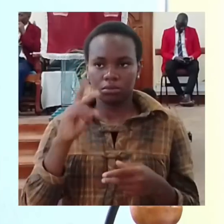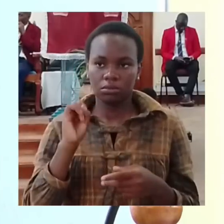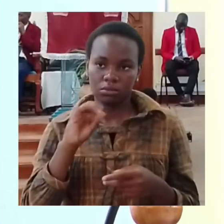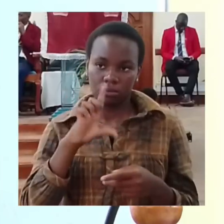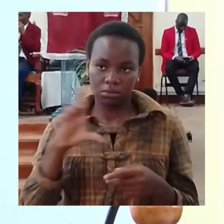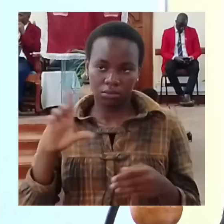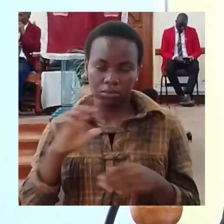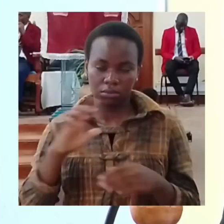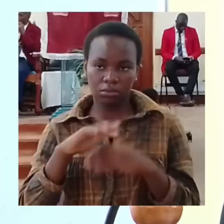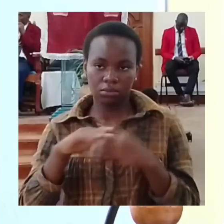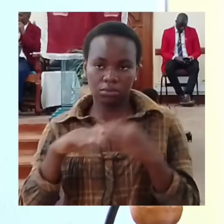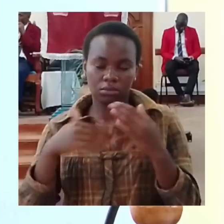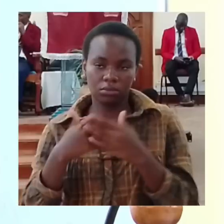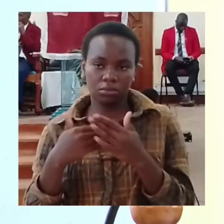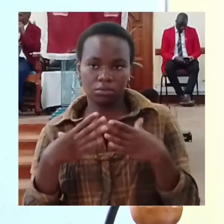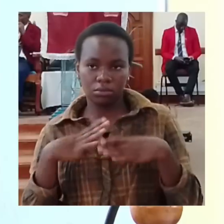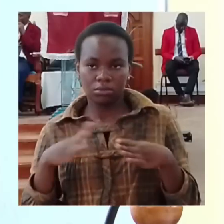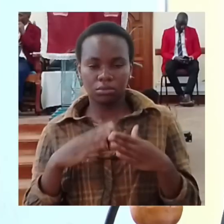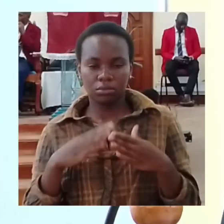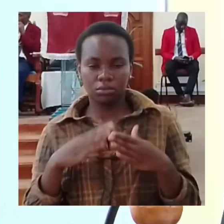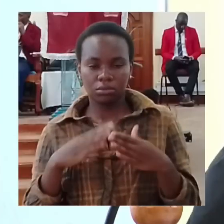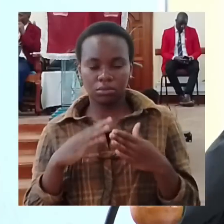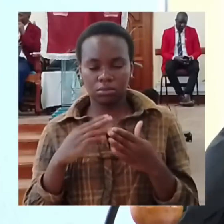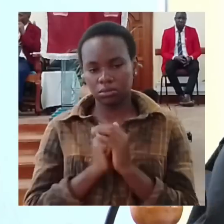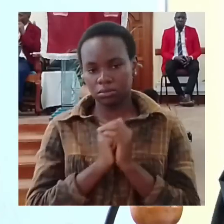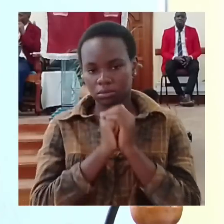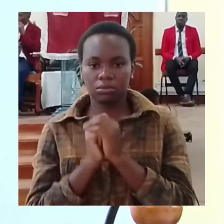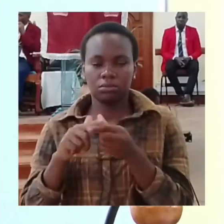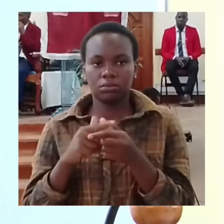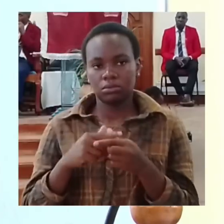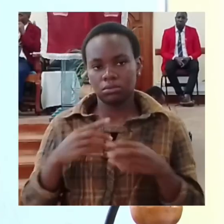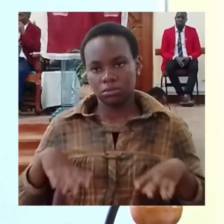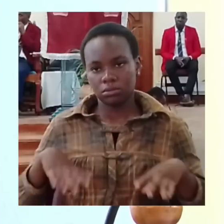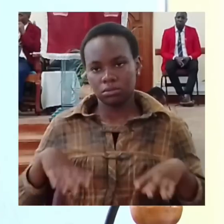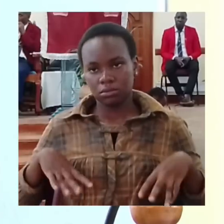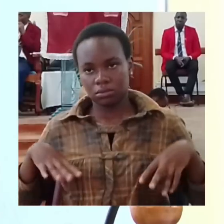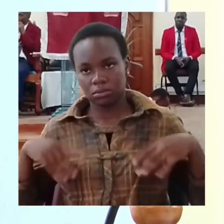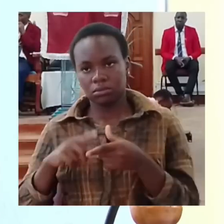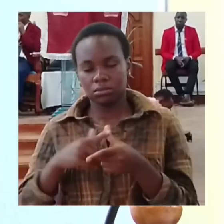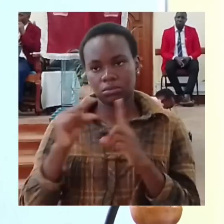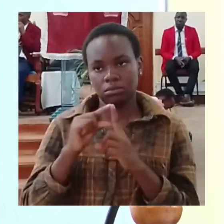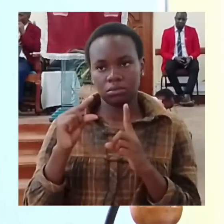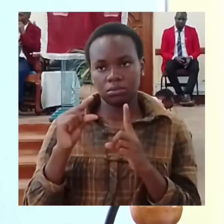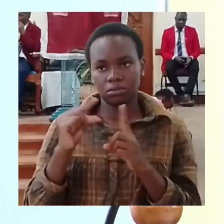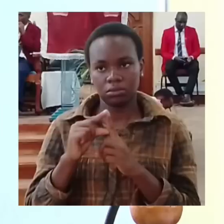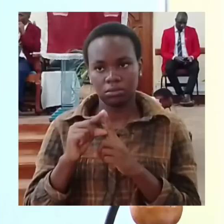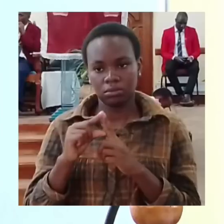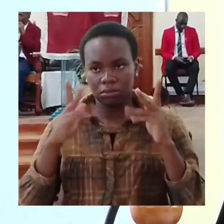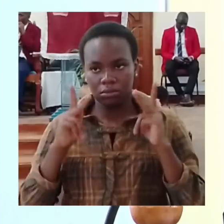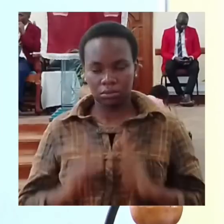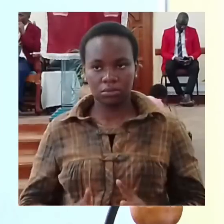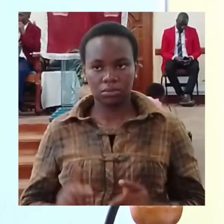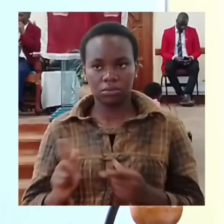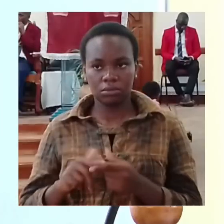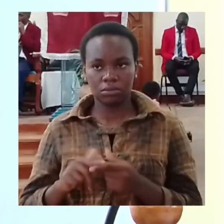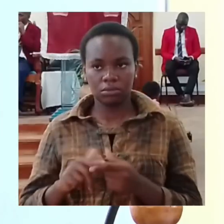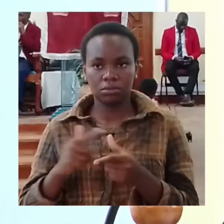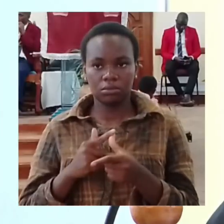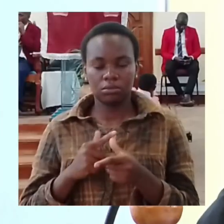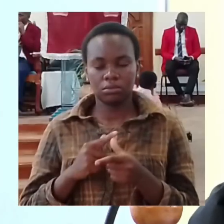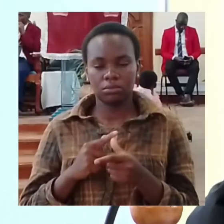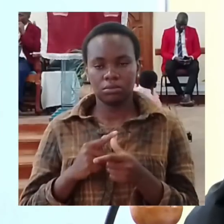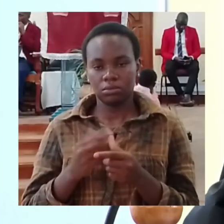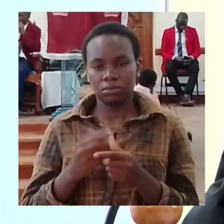Jakubu, na andũ nĩ maramũgoca, agathiĩ akeyambararia, na kiugo kĩa Ngai gĩgatwĩra mũndũ ũcio